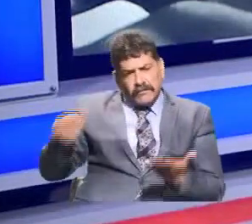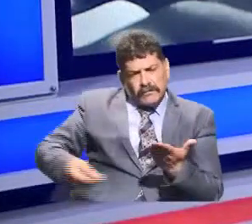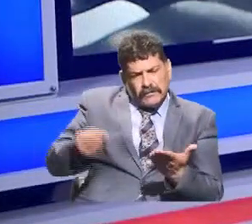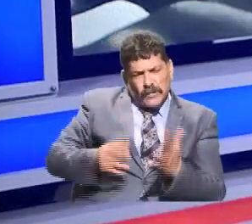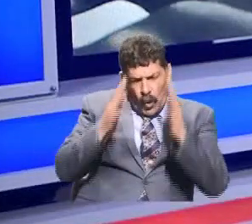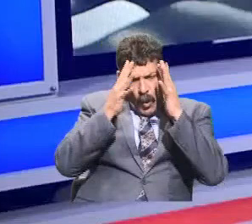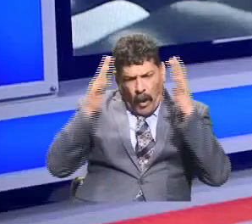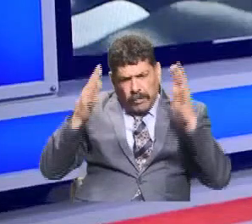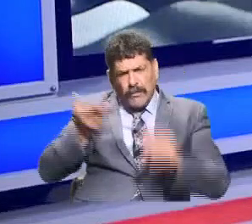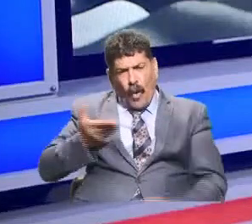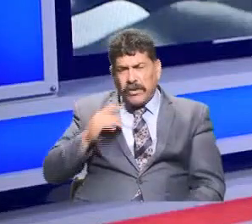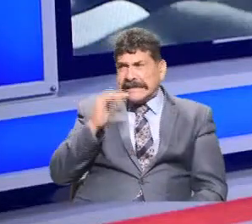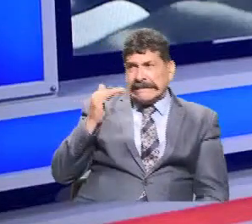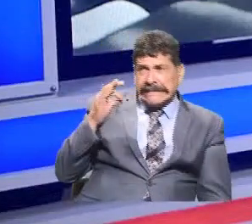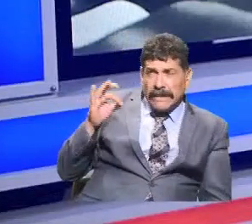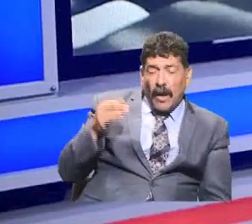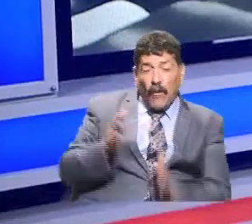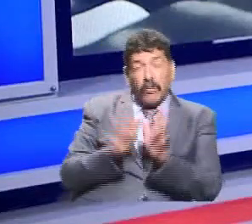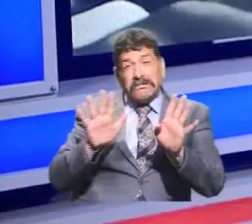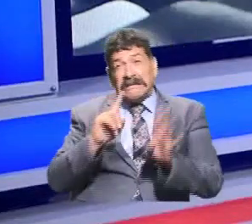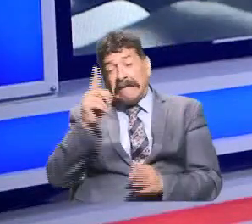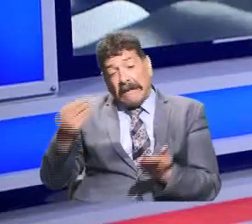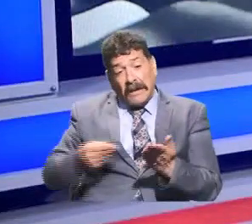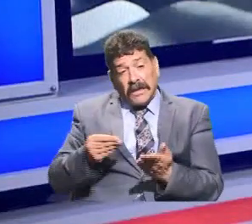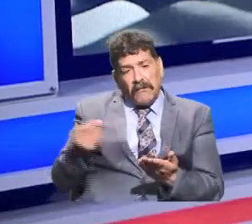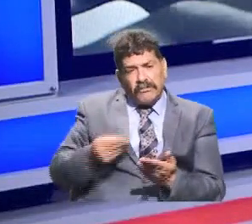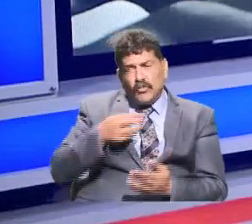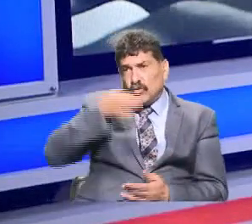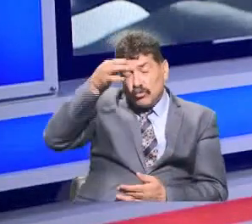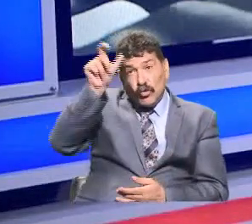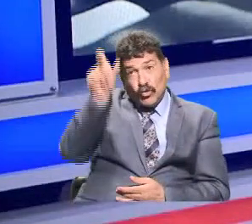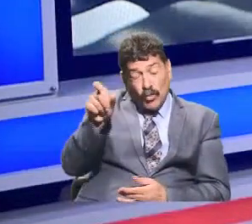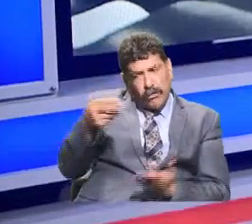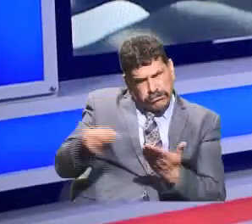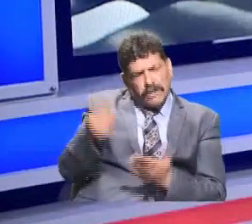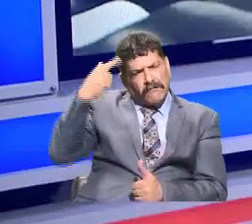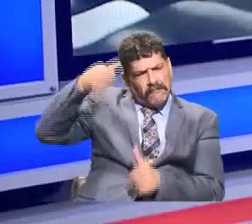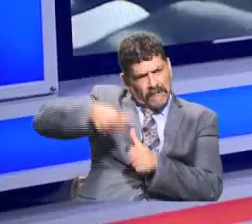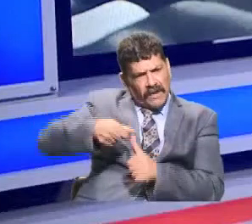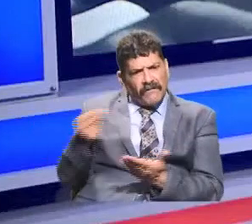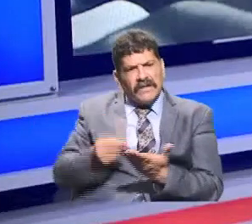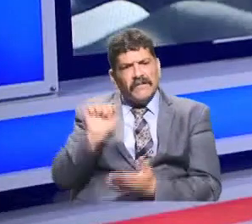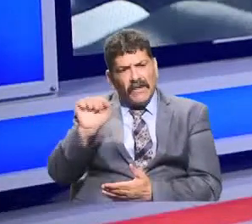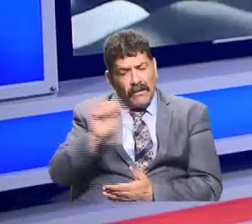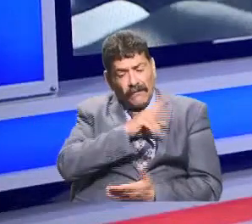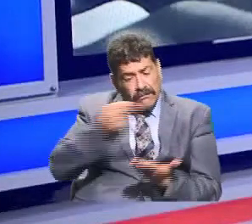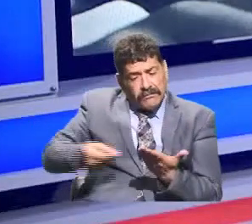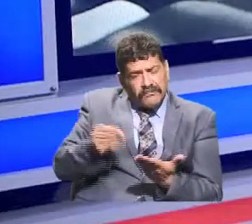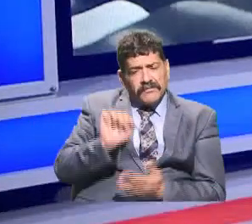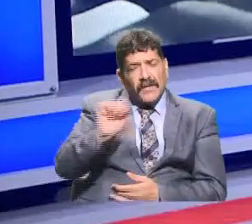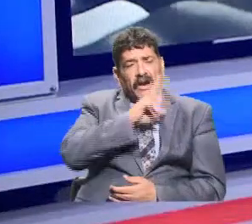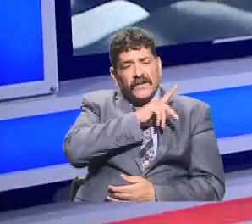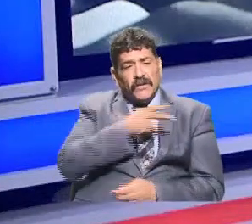بعمر صغيره بعمر التاسع عشره وكان يعرف لماذا يكتب ولمن يكتب وكيف يكتب